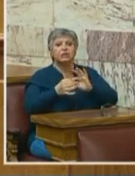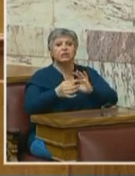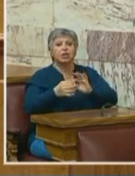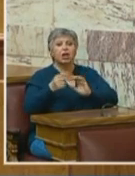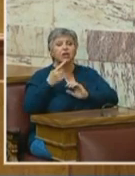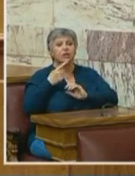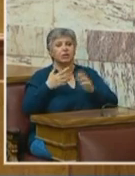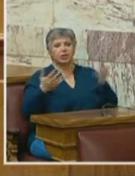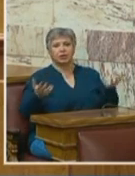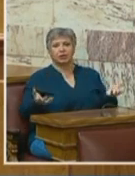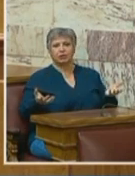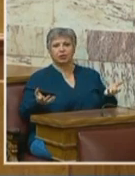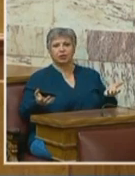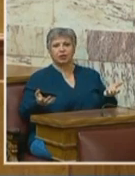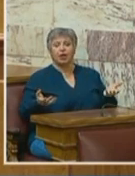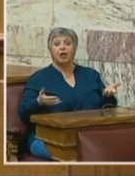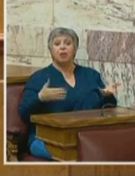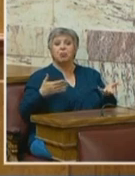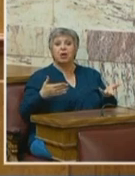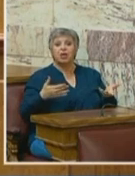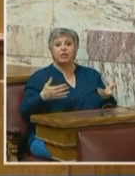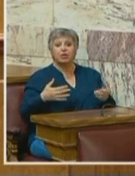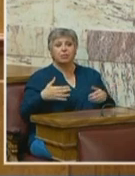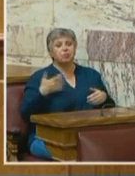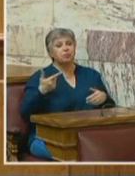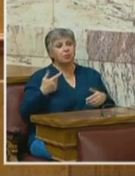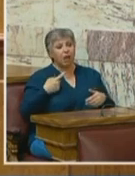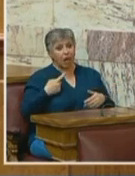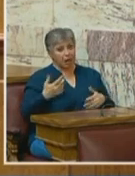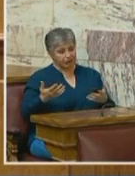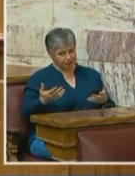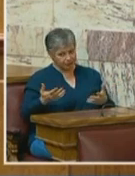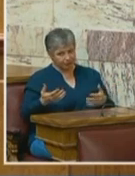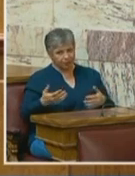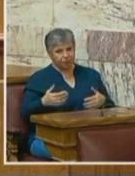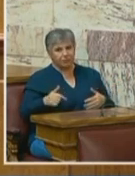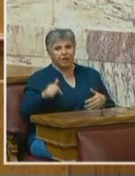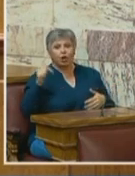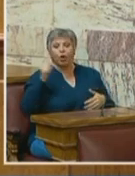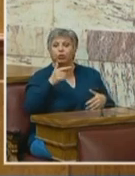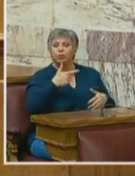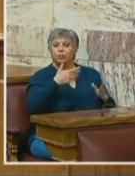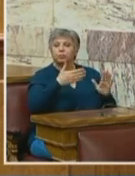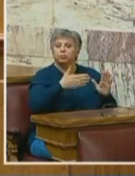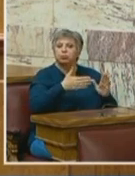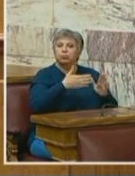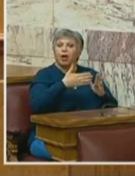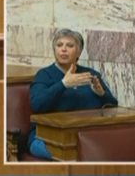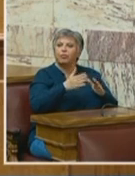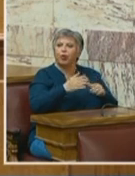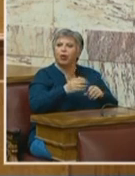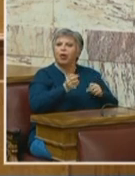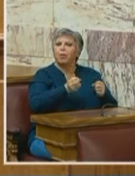έξοδος, που σημαίνει στην αλήθεια να περάσουμε από φθηνό δανεισμό από ευρωπαϊκά κεφάλαια